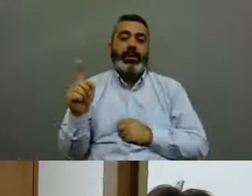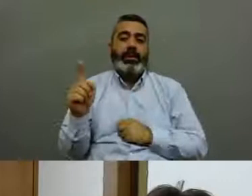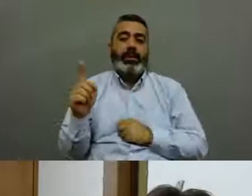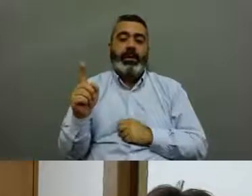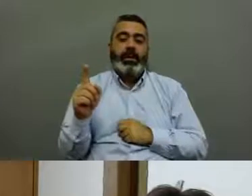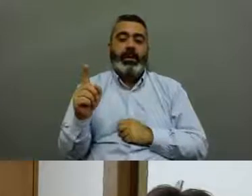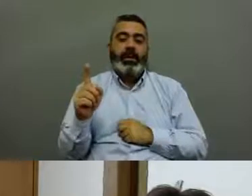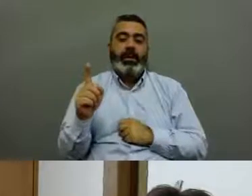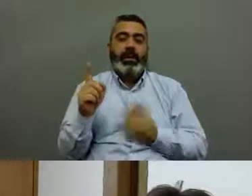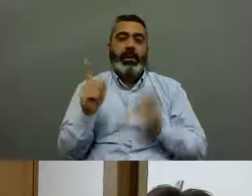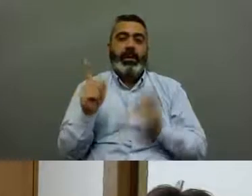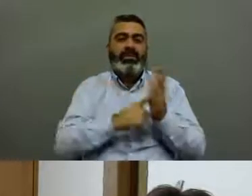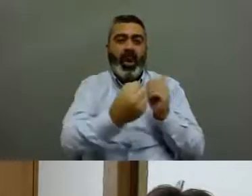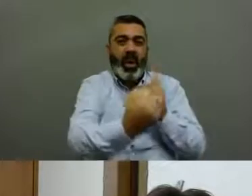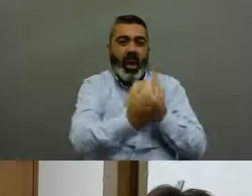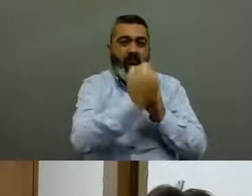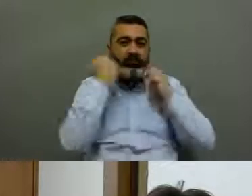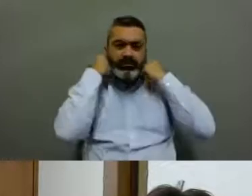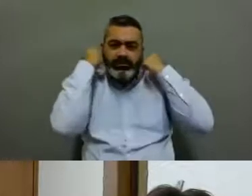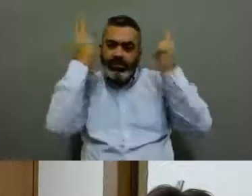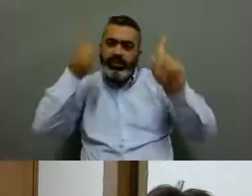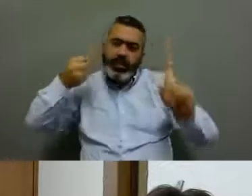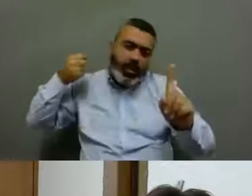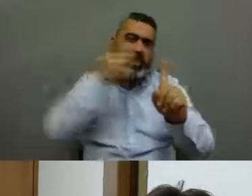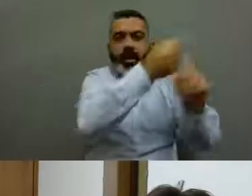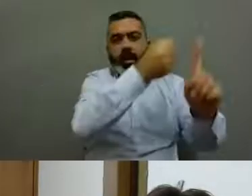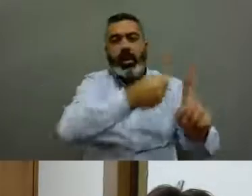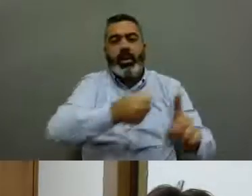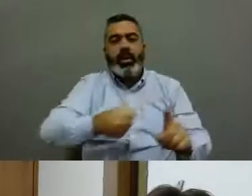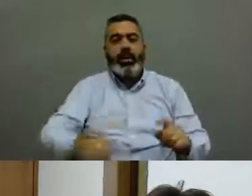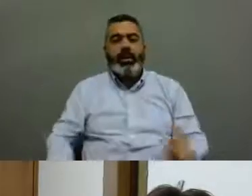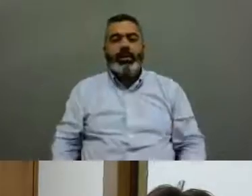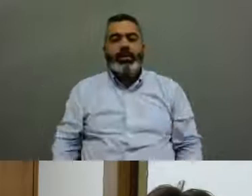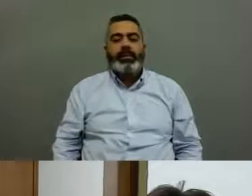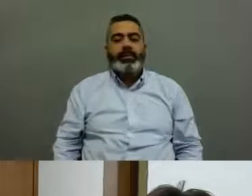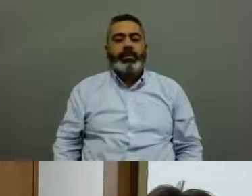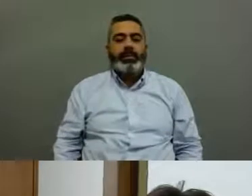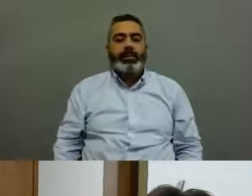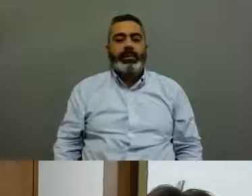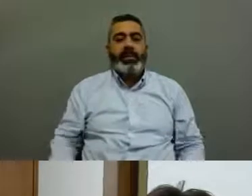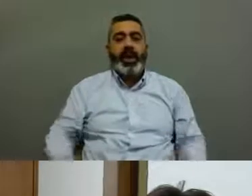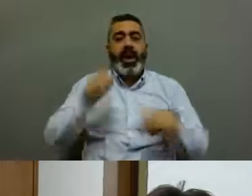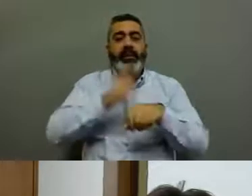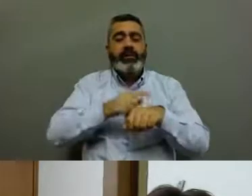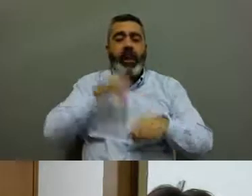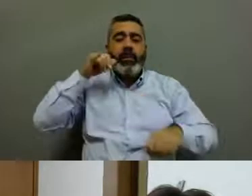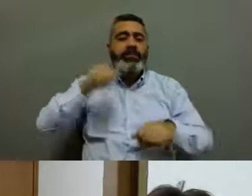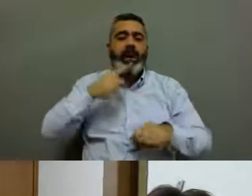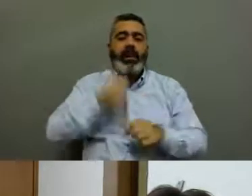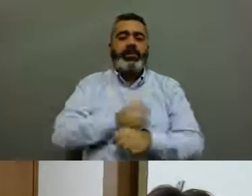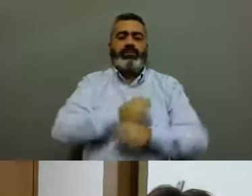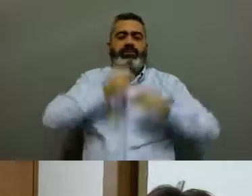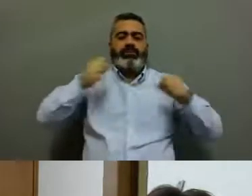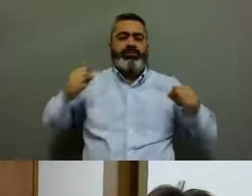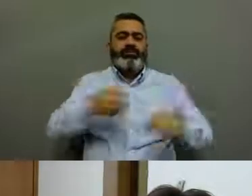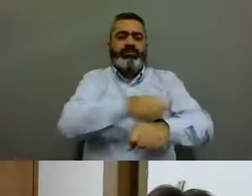αφήνουμε αυτό το bullying να περάσει μέσα μας. Και να βγαίνουμε μπροστά πάντα δυναμικά. Φυσικά